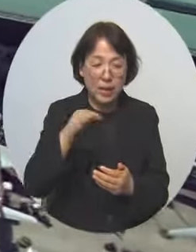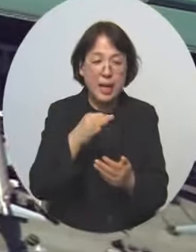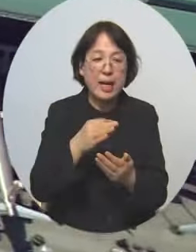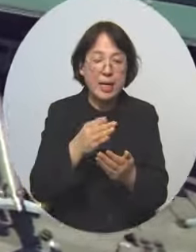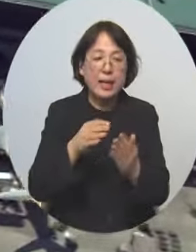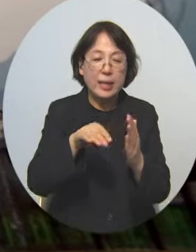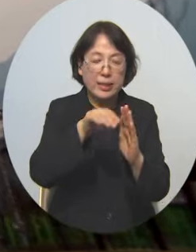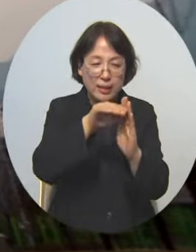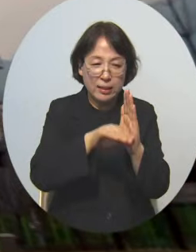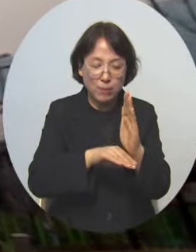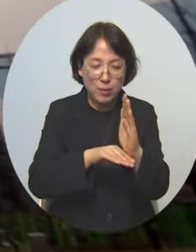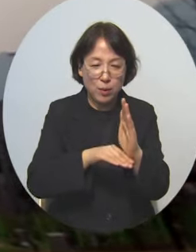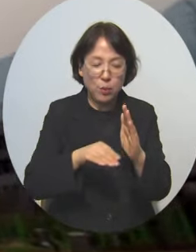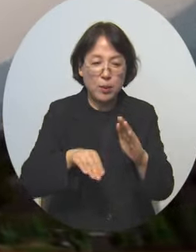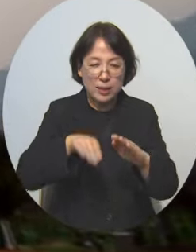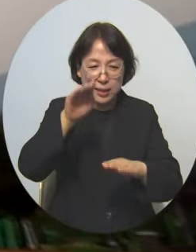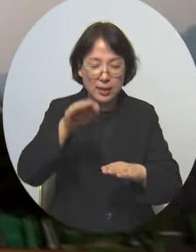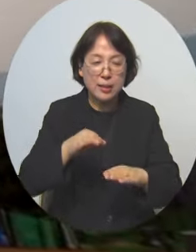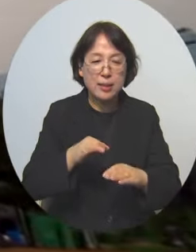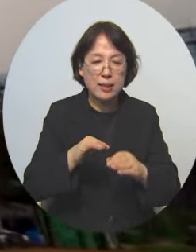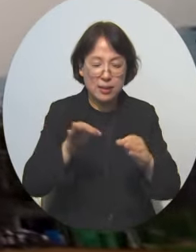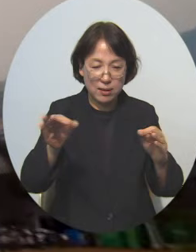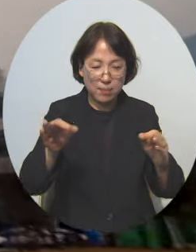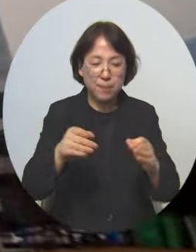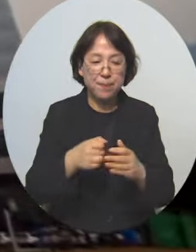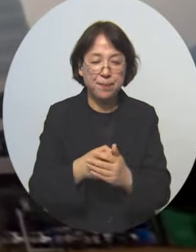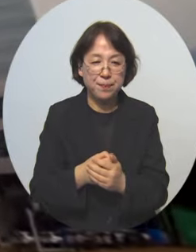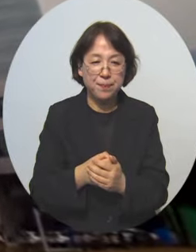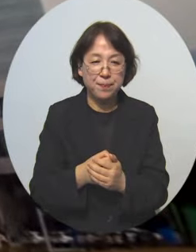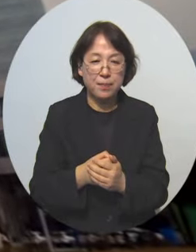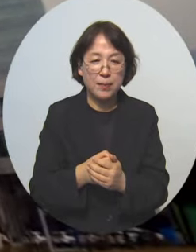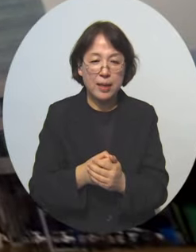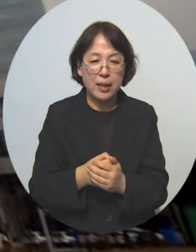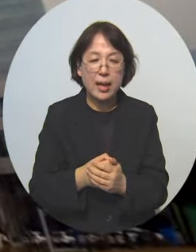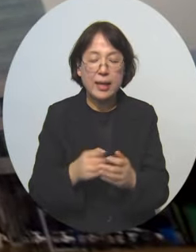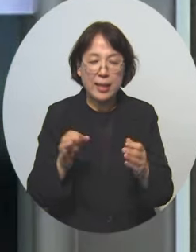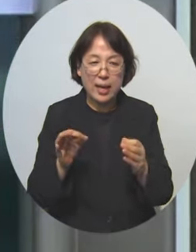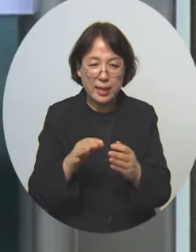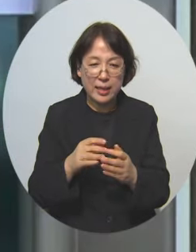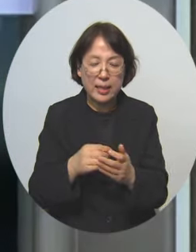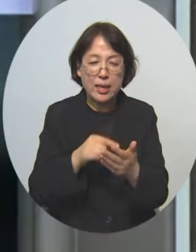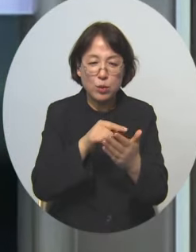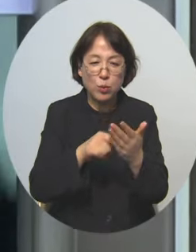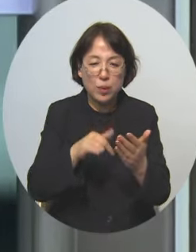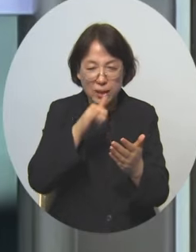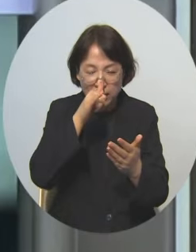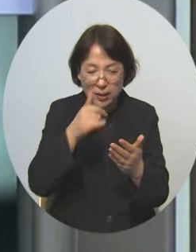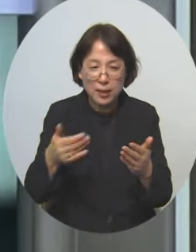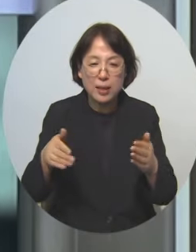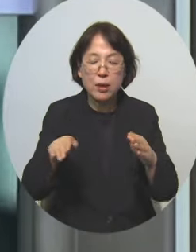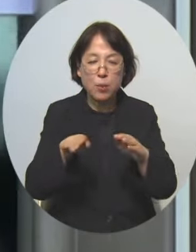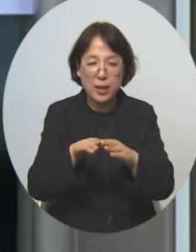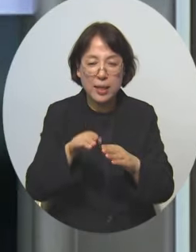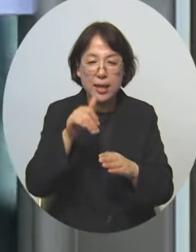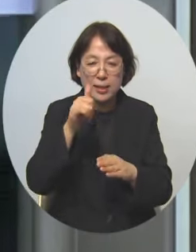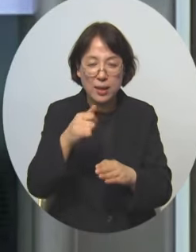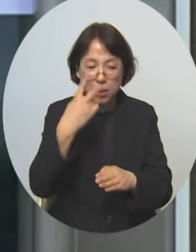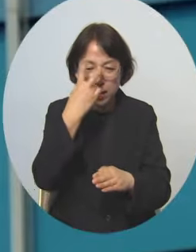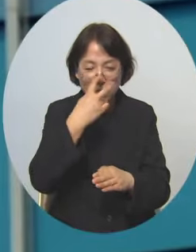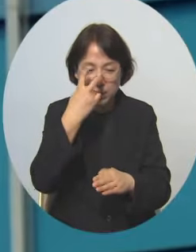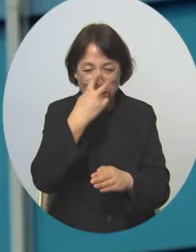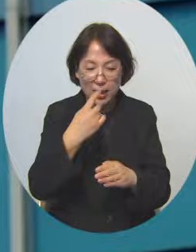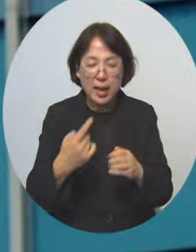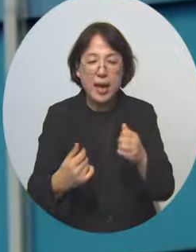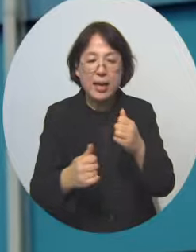지급하고 광해광업공단 등 재무 위험 기관 가운데 단기 순손실이 확대된 기관의 경우 기관장과 감사,